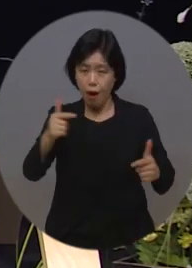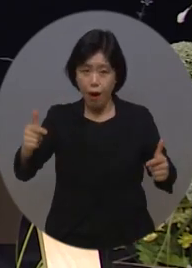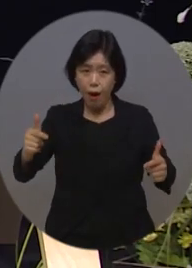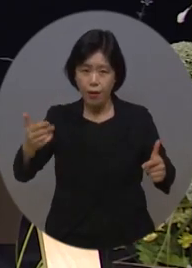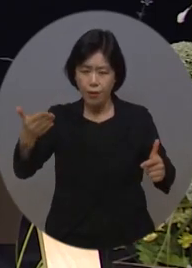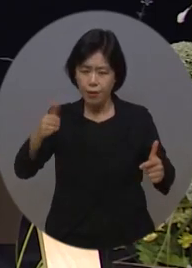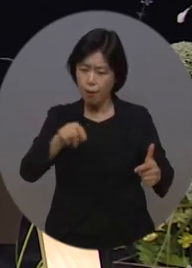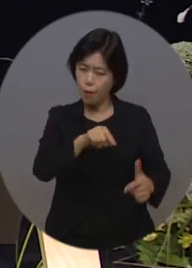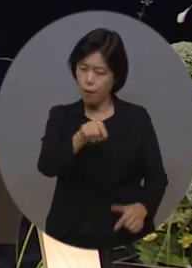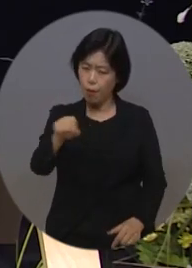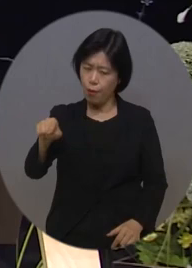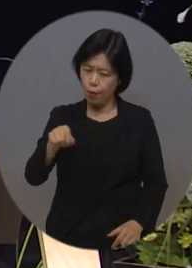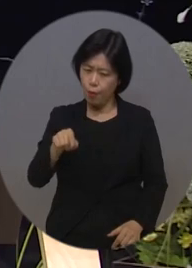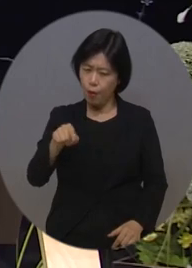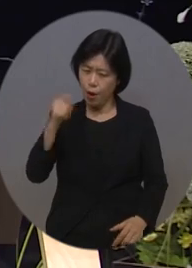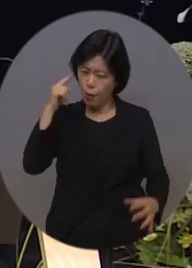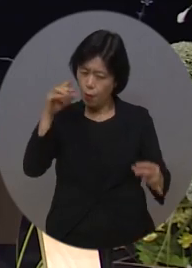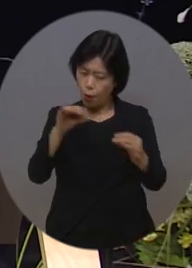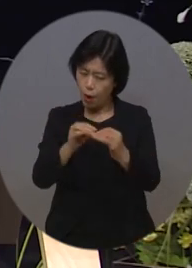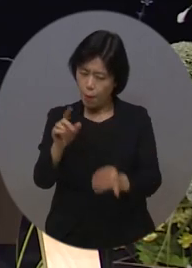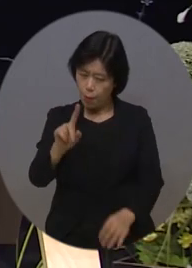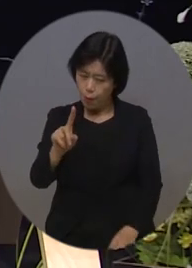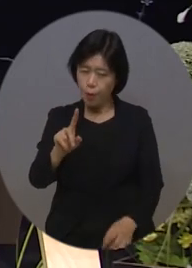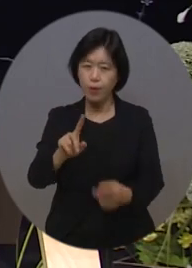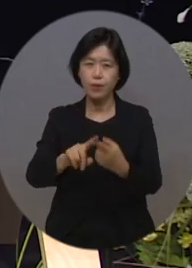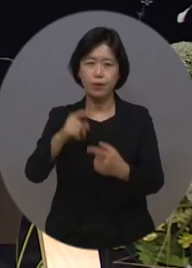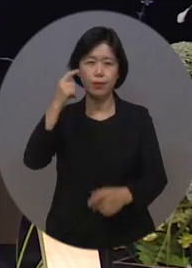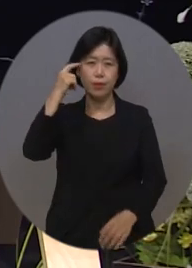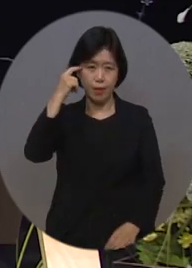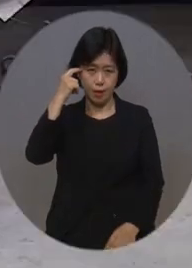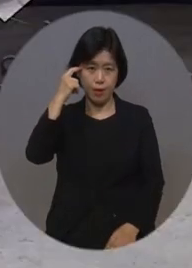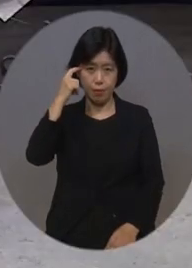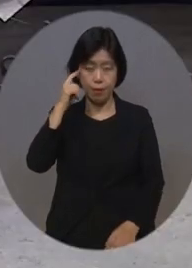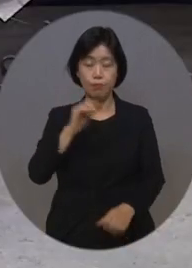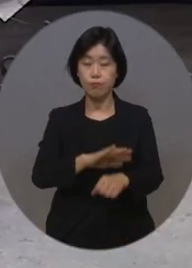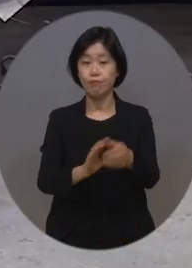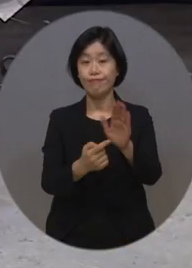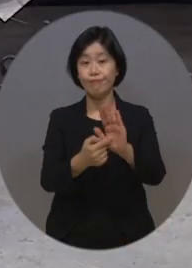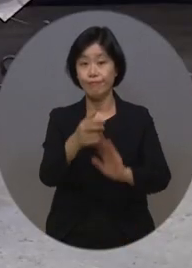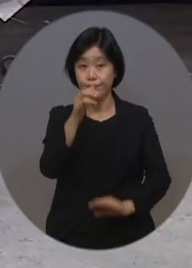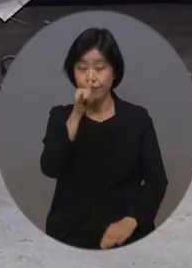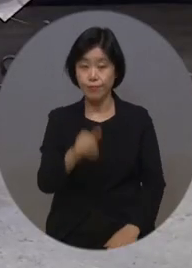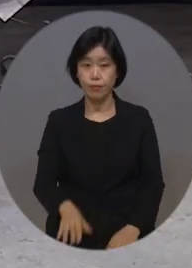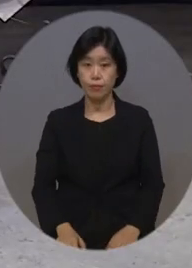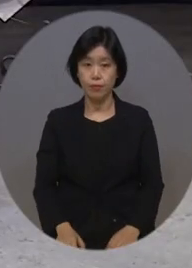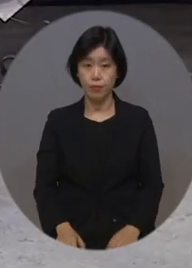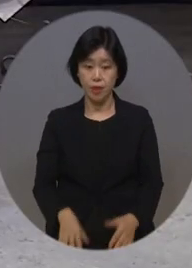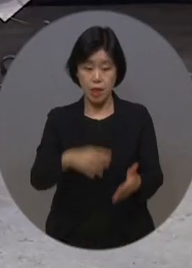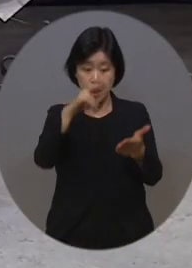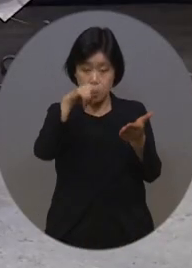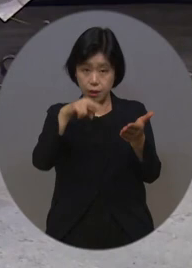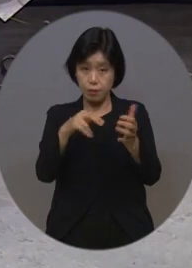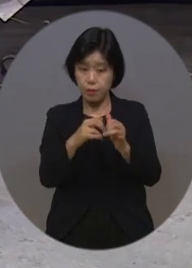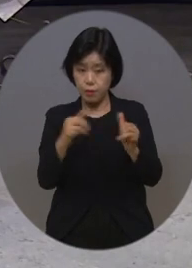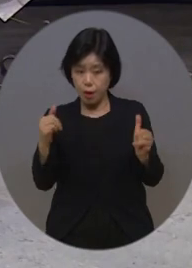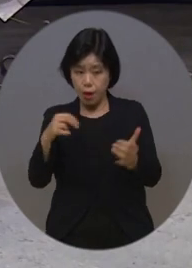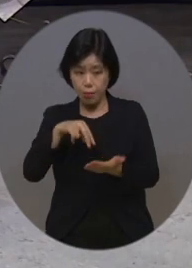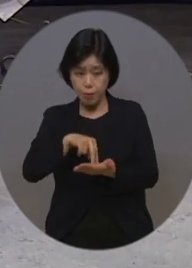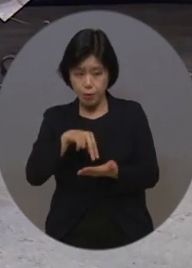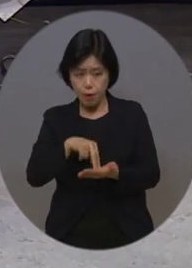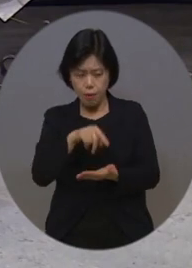찾아내 공감 집합을 형성하는 것은 물론이고 독자를 낯섦이란 목적지에